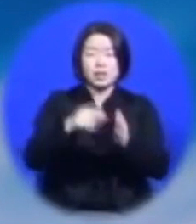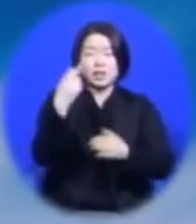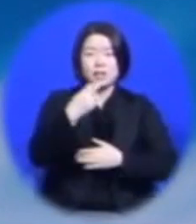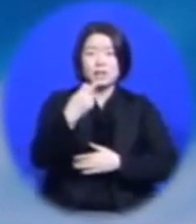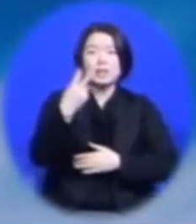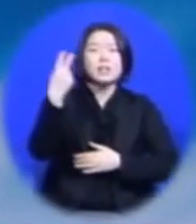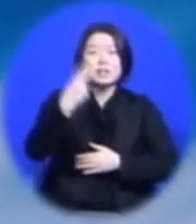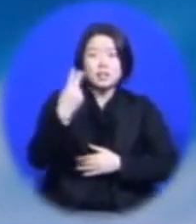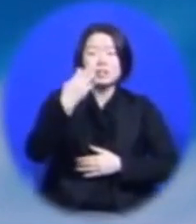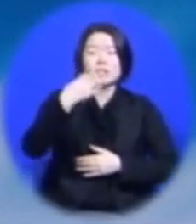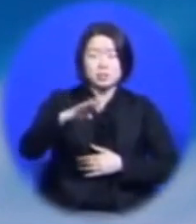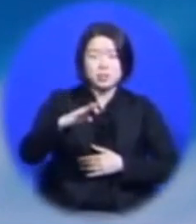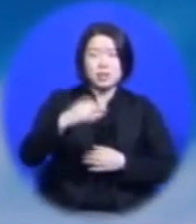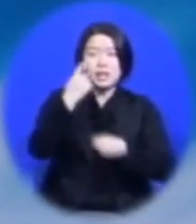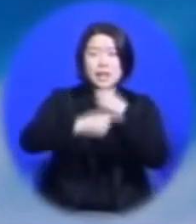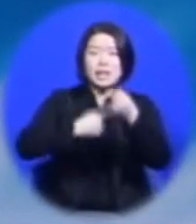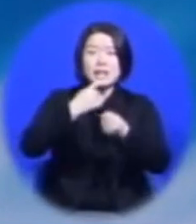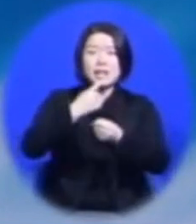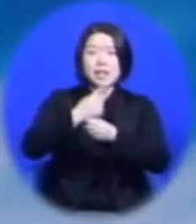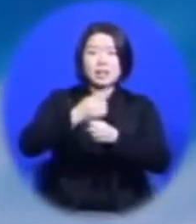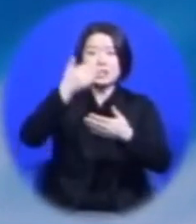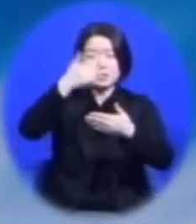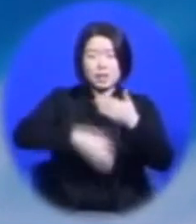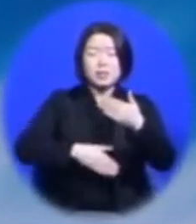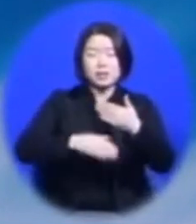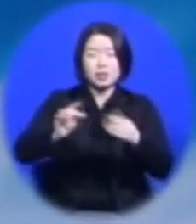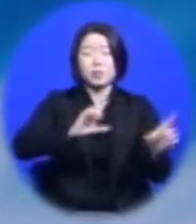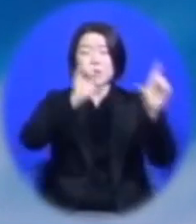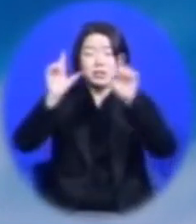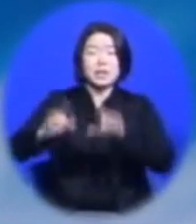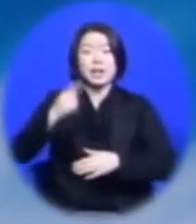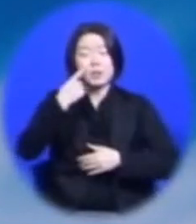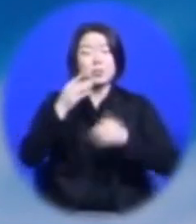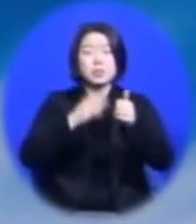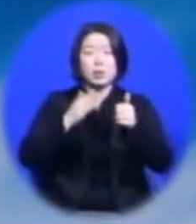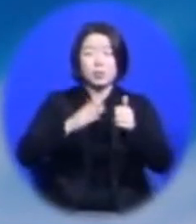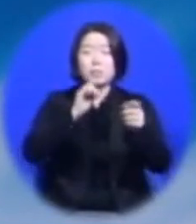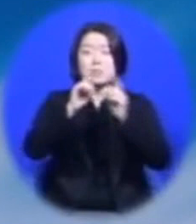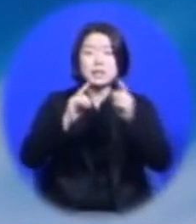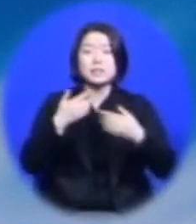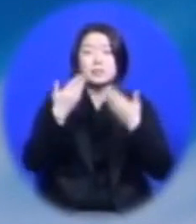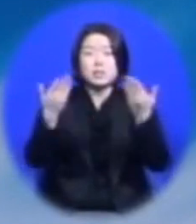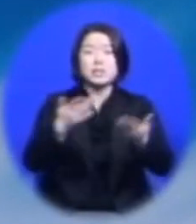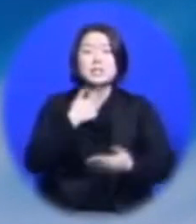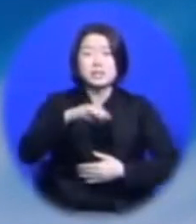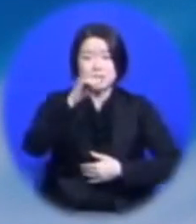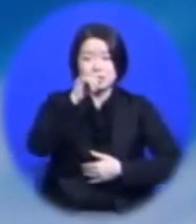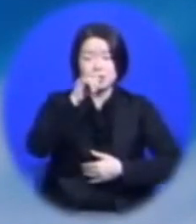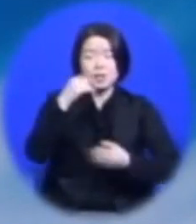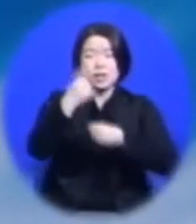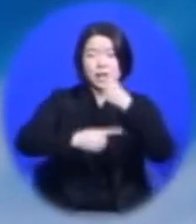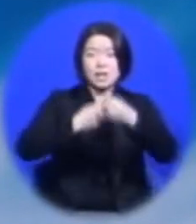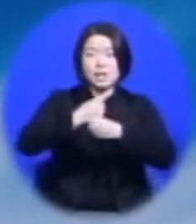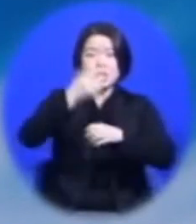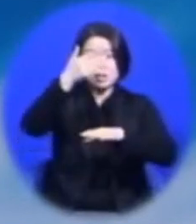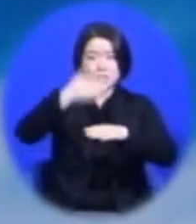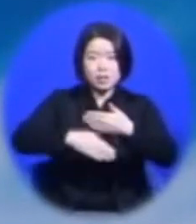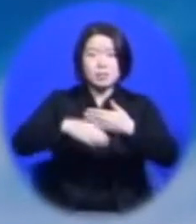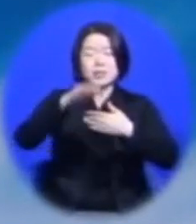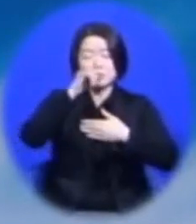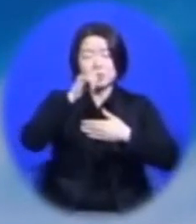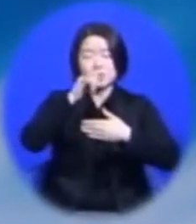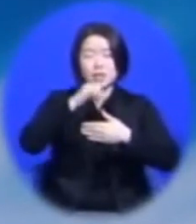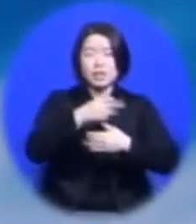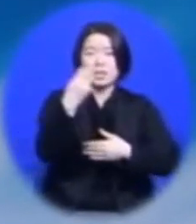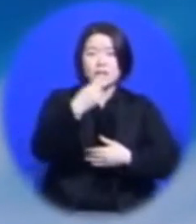2014년은 1년 남았다고 생각하고 살아보자고 말씀을 드렸었습니다. 1년 남았습니다.